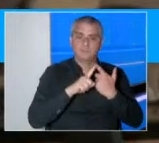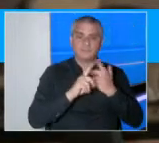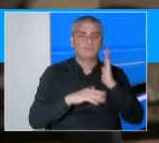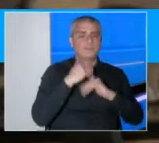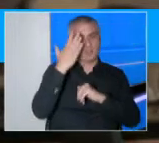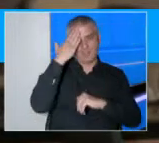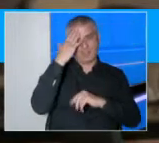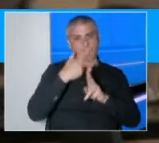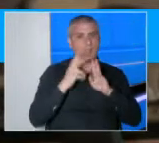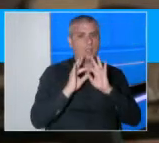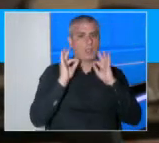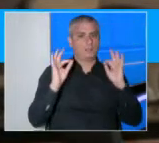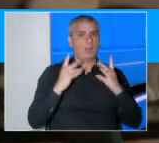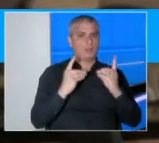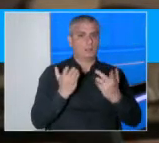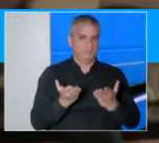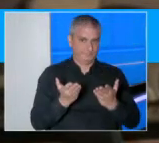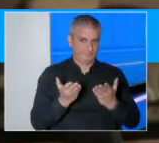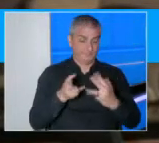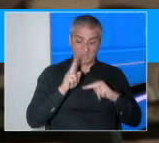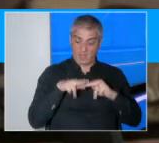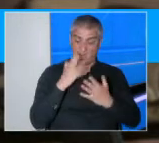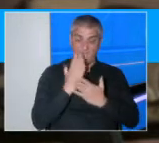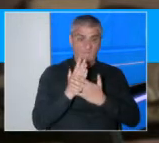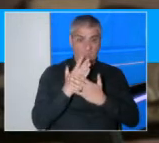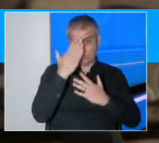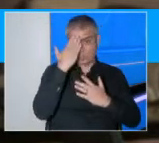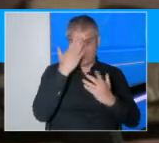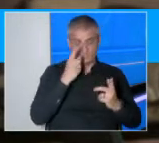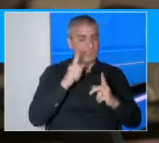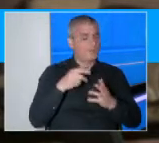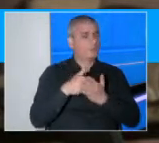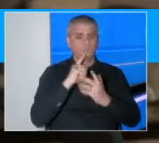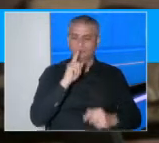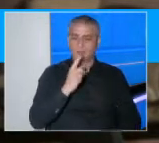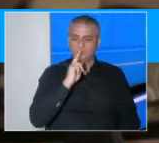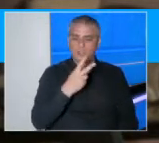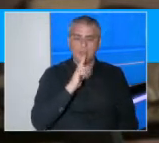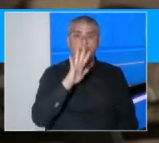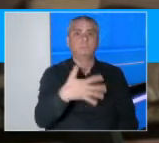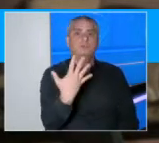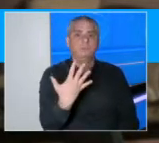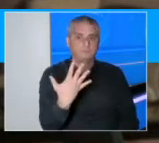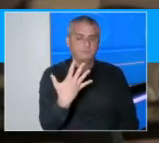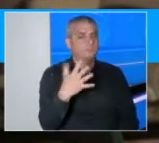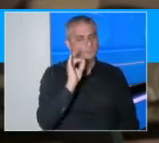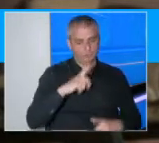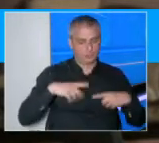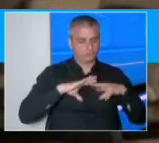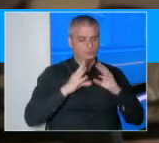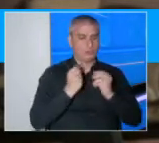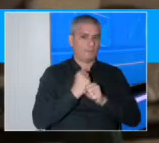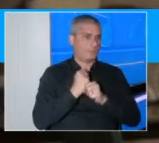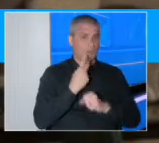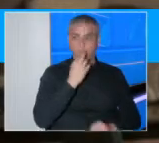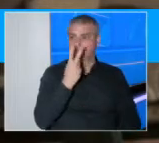תהליך ההכרה הוא רק התחלת הדרך. אחרי שהם מוכרים, גם אם זה נמשך שנה או שנתיים או חמש, יש חיים שלמים לנהל